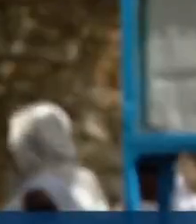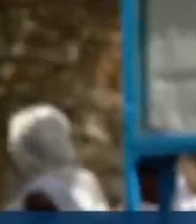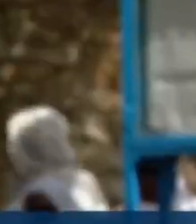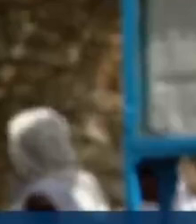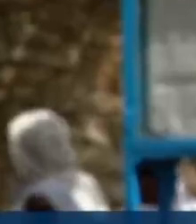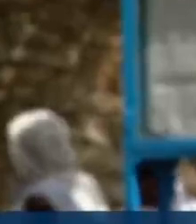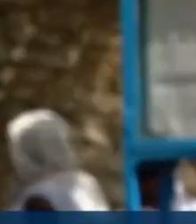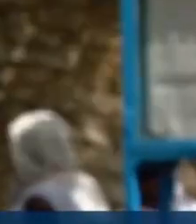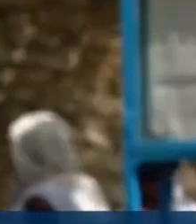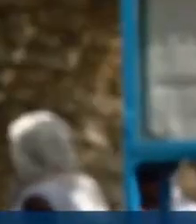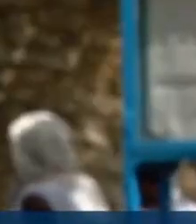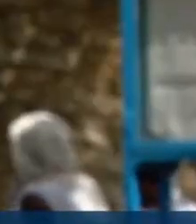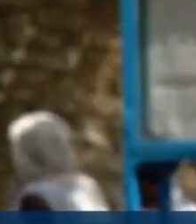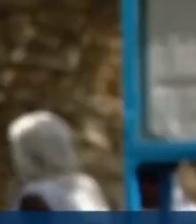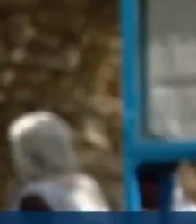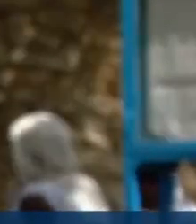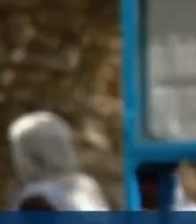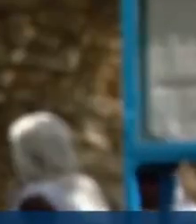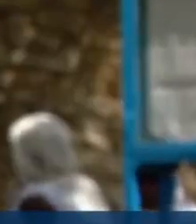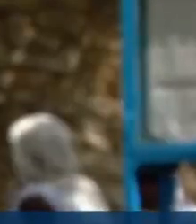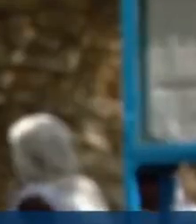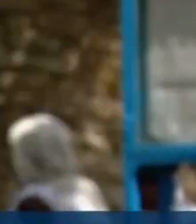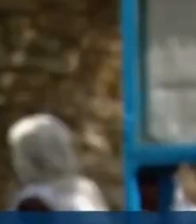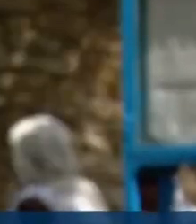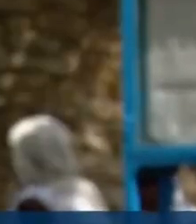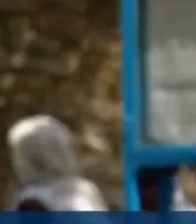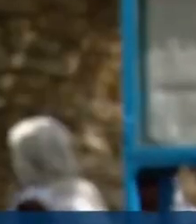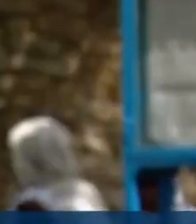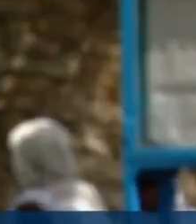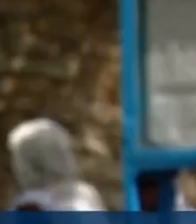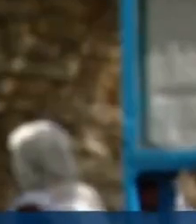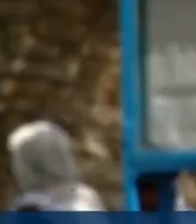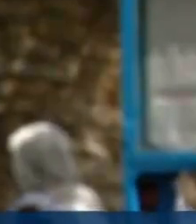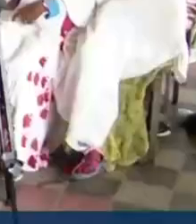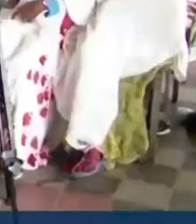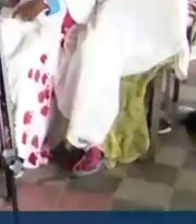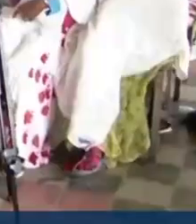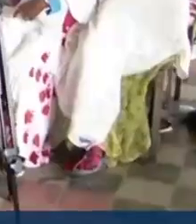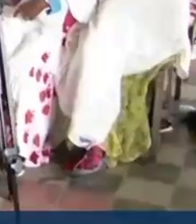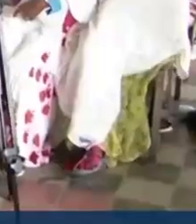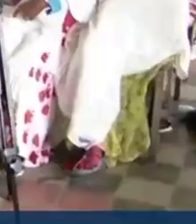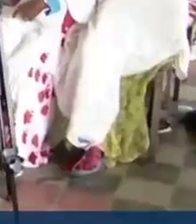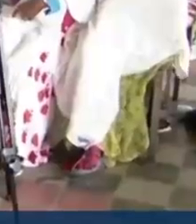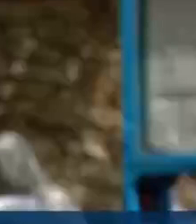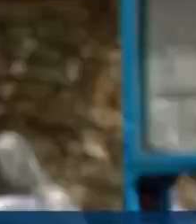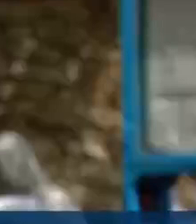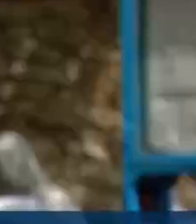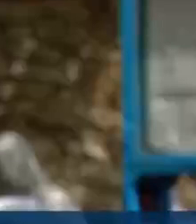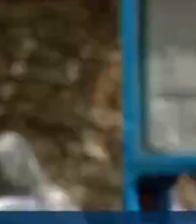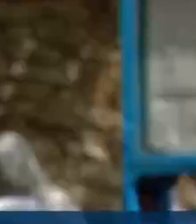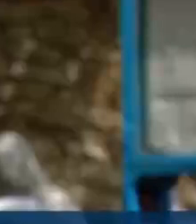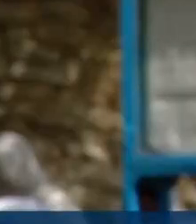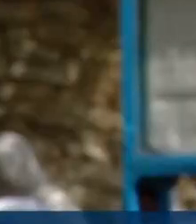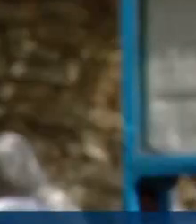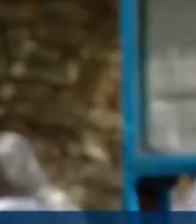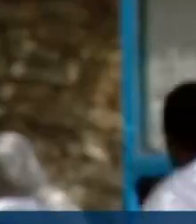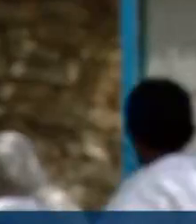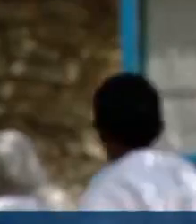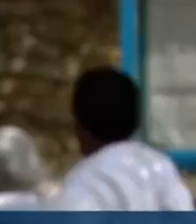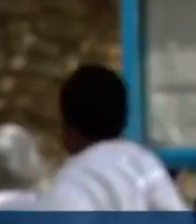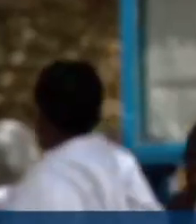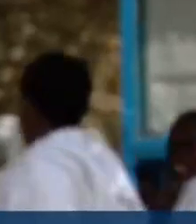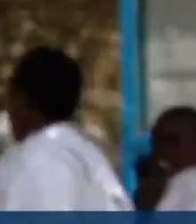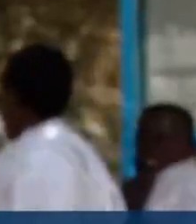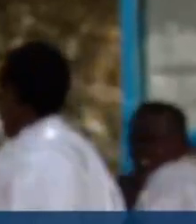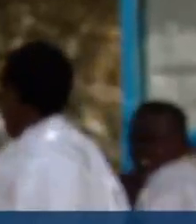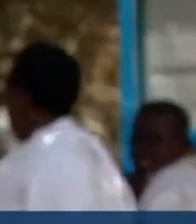ኣለና። መሬት ዓድኹም የርግፅኹም ዞም ደቀይ፣ ብሰላም የጋኒየና፣ ሰላም ግዜ ይሃበና። ዞም ደቀይ ኣብ ፀገመይ ደቀይ ተሰድለይ ተለዉ